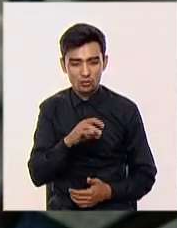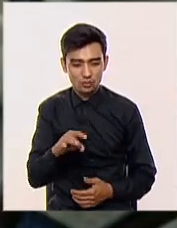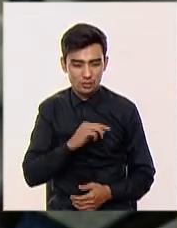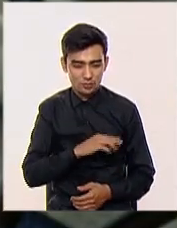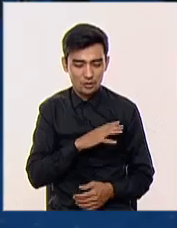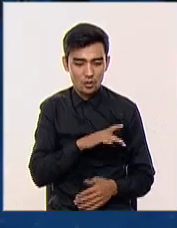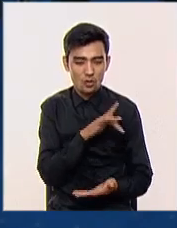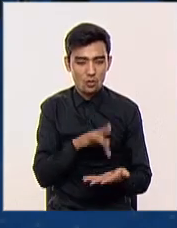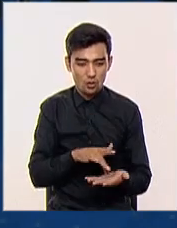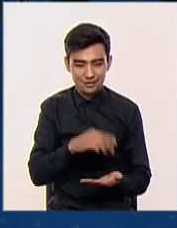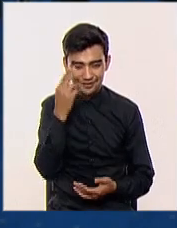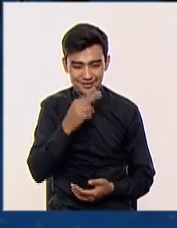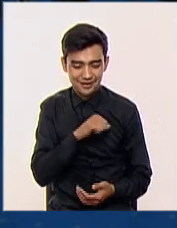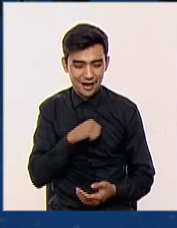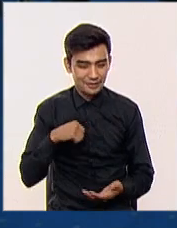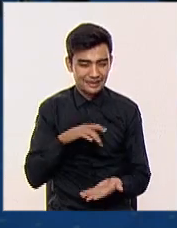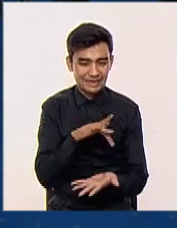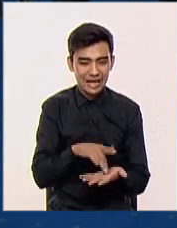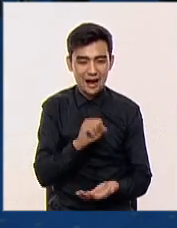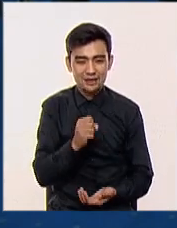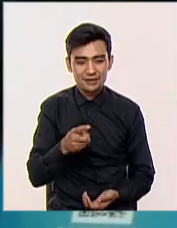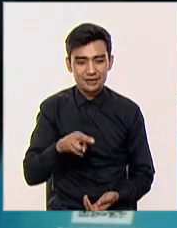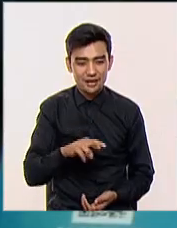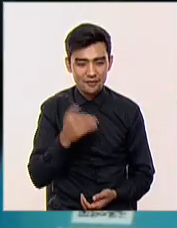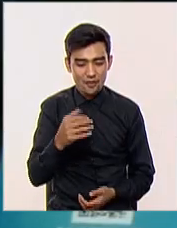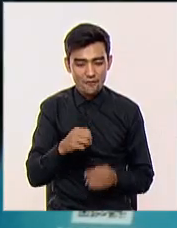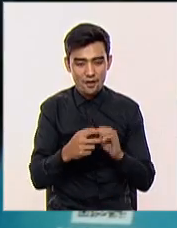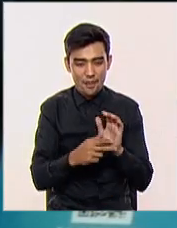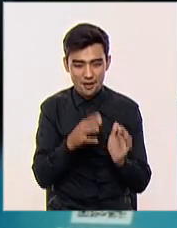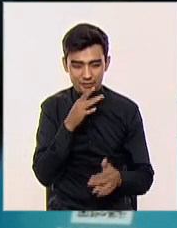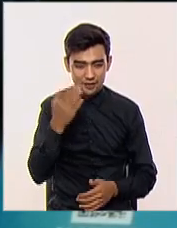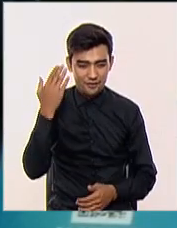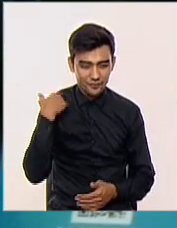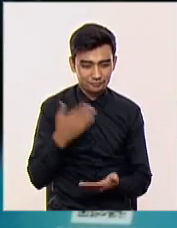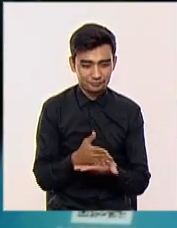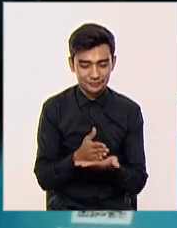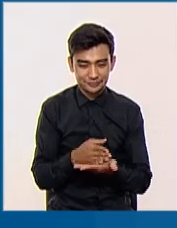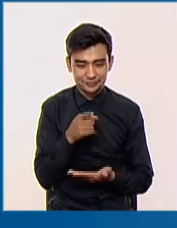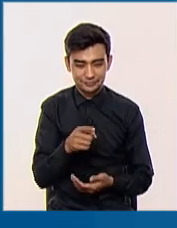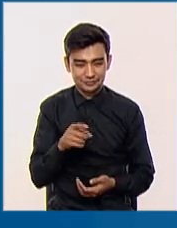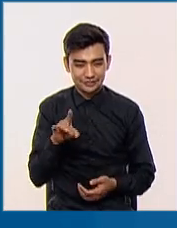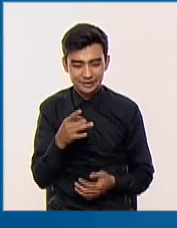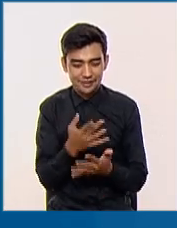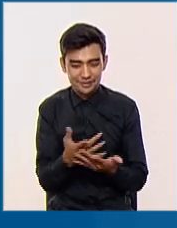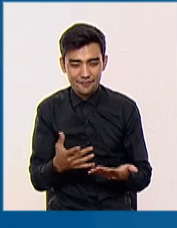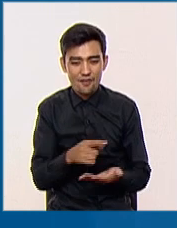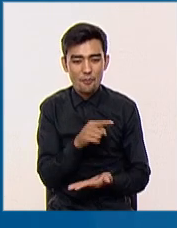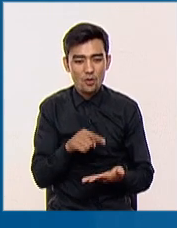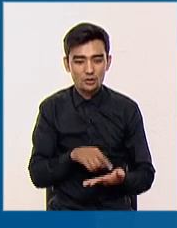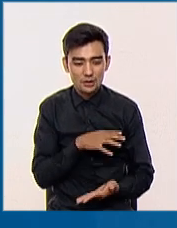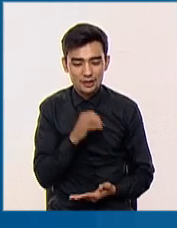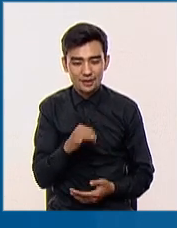Нур-Султан, самый центр Азии, стал местом, где на протяжении 18 лет представителями духовенства поднимаются вопросы